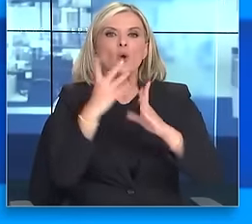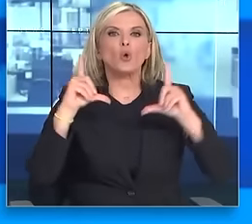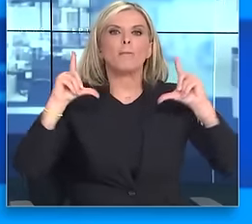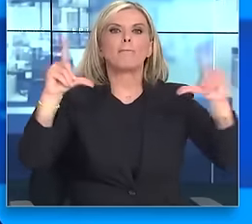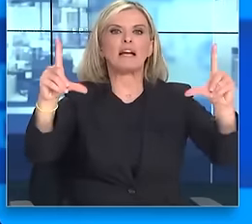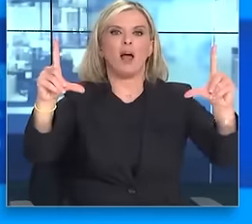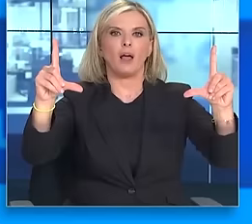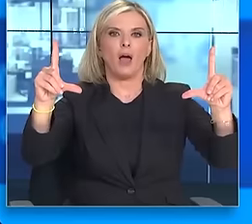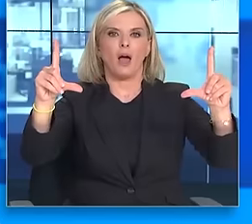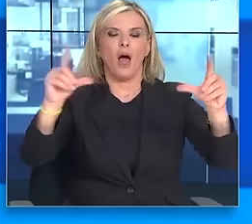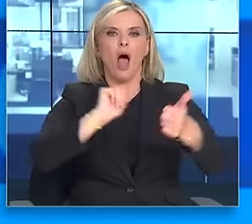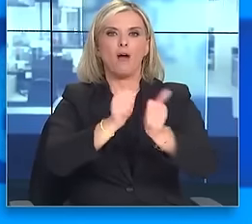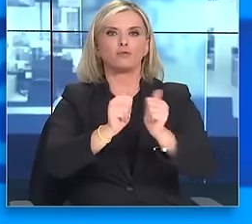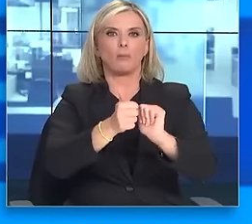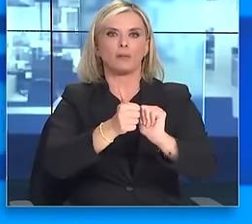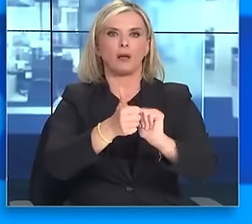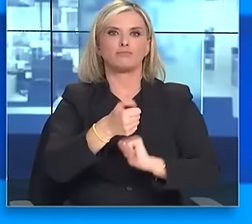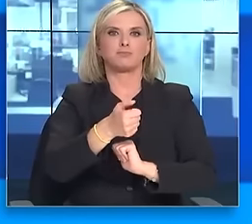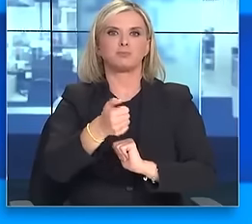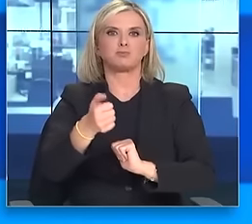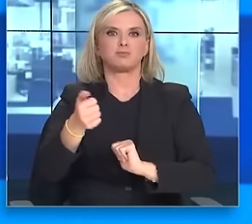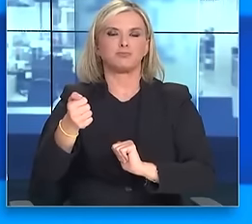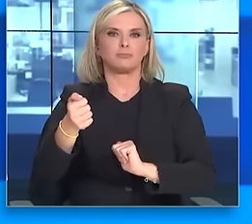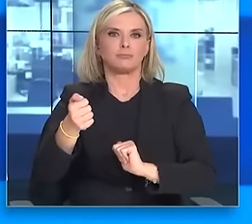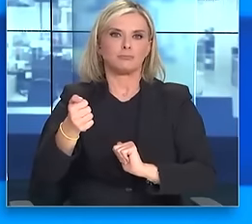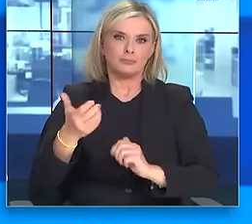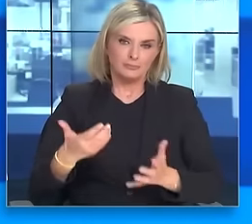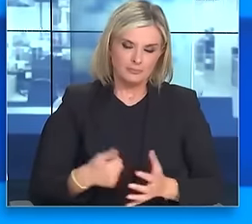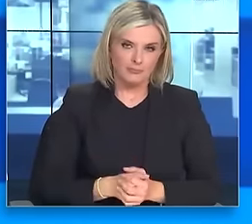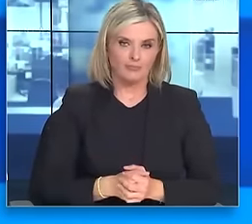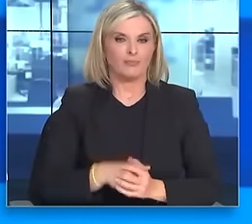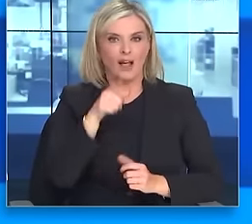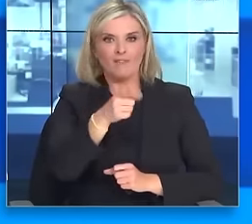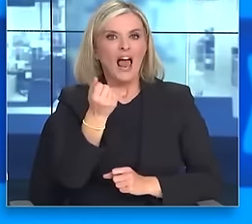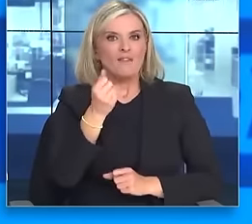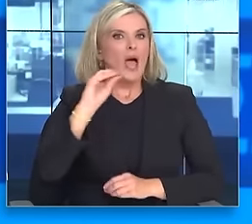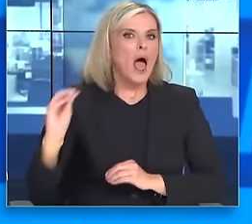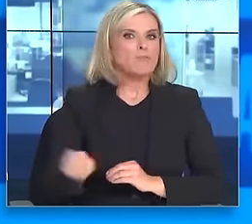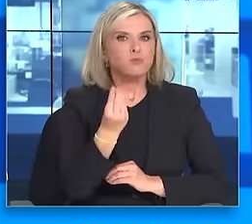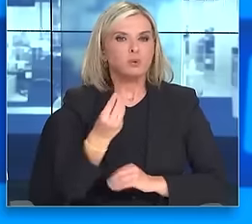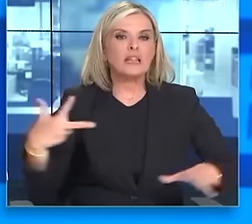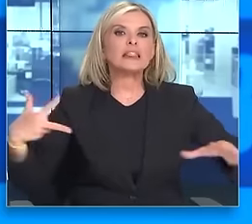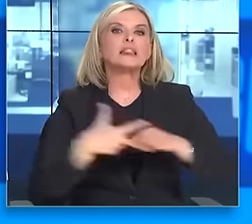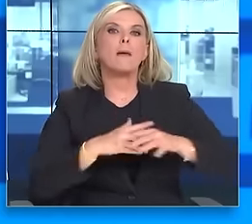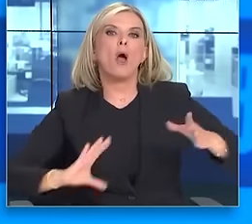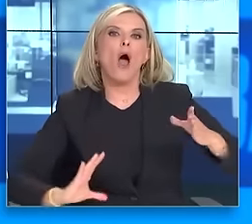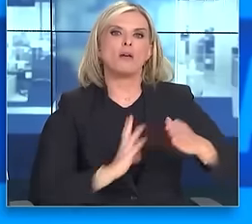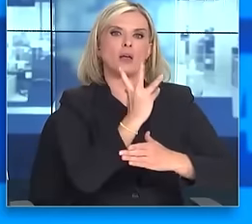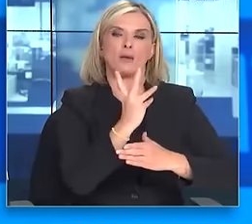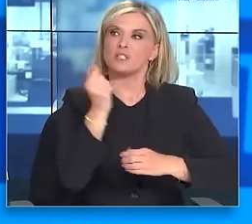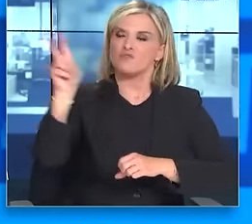σετ ρομποτικής που πάνε στα σχολεία είναι πόρτο του Ταμείου Ανάκαμψης. Για να μην νομίζουμε ότι το Ταμείο Ανάκαμψης αφορά μόνο κάποιους λίγους, όπως